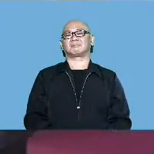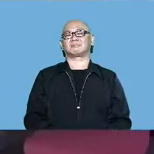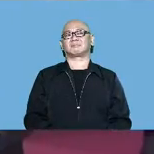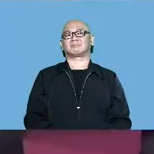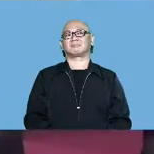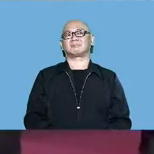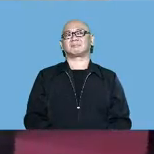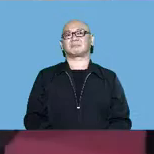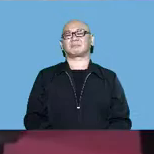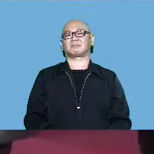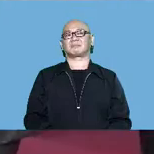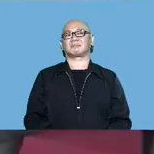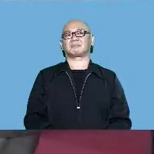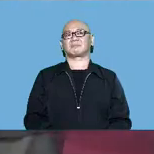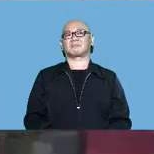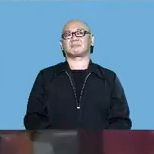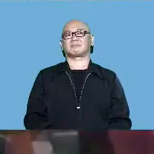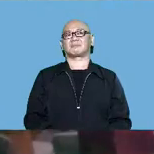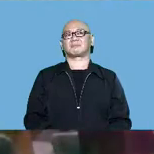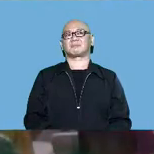Dilanjutkan foto bersama.